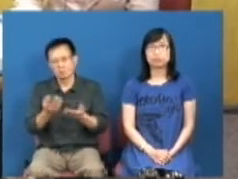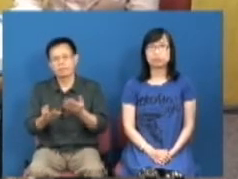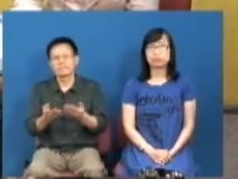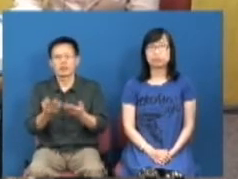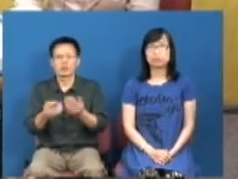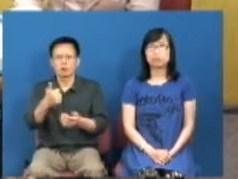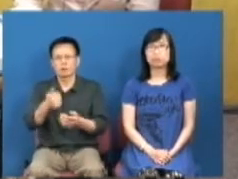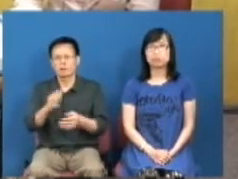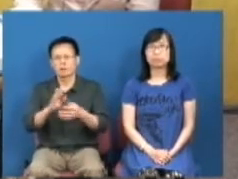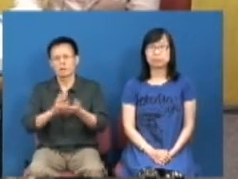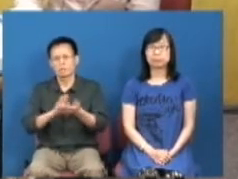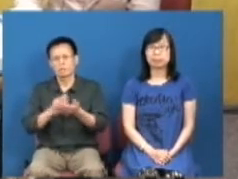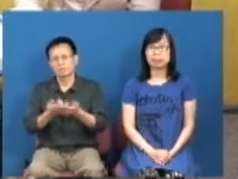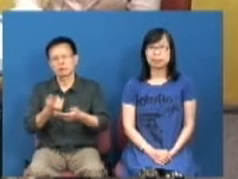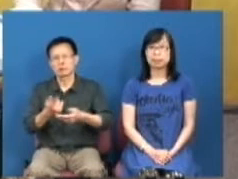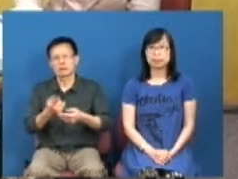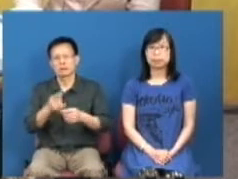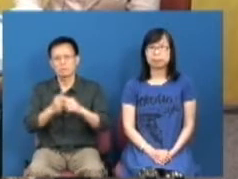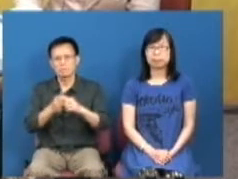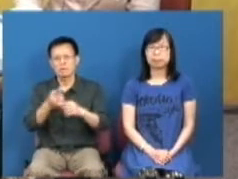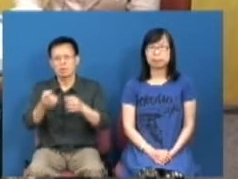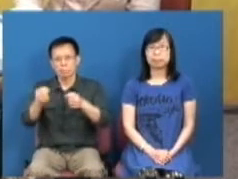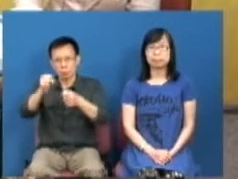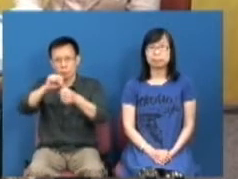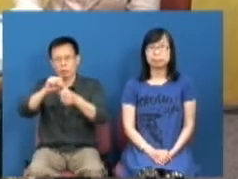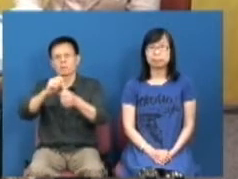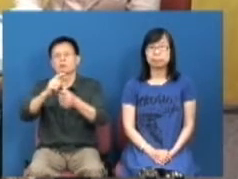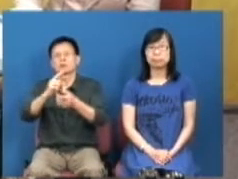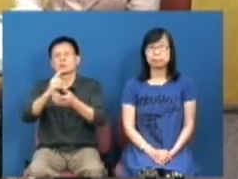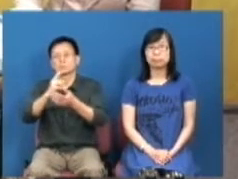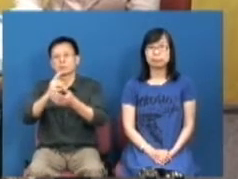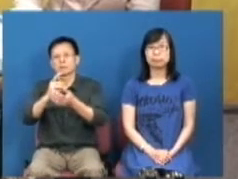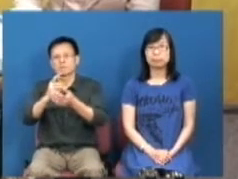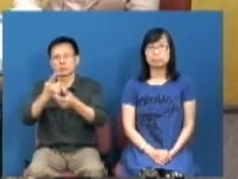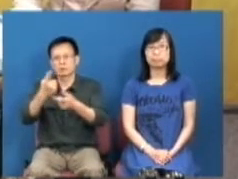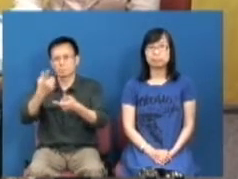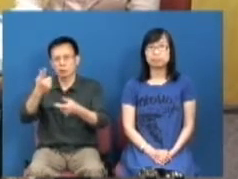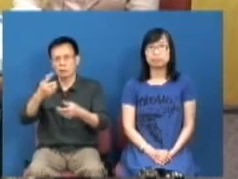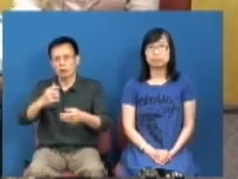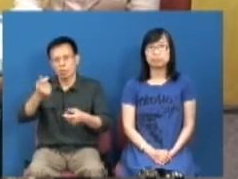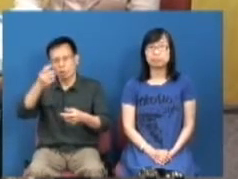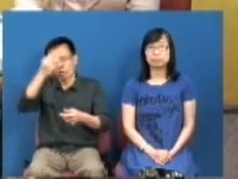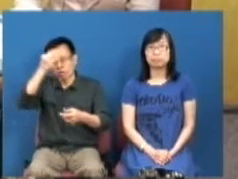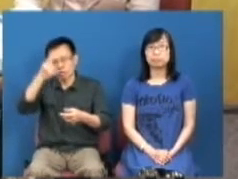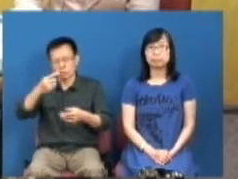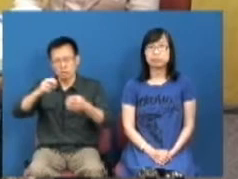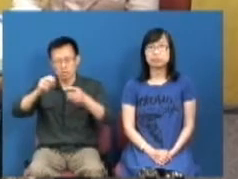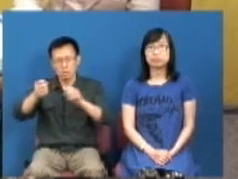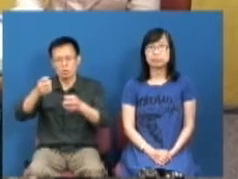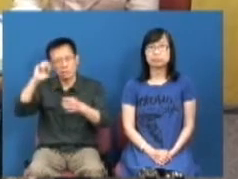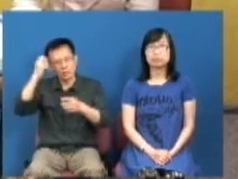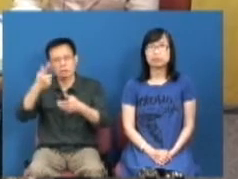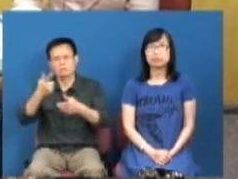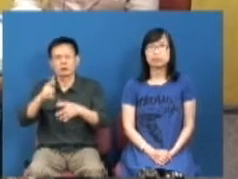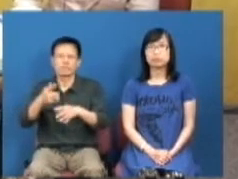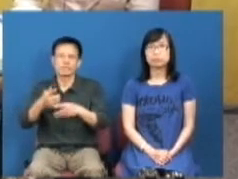啦。咁但係其實認認真真講嗰句，其實科大嘅好多其實學術嘅研究其實唔係好差嘅。尤其是喺工程嗰方面都幾好嘅，